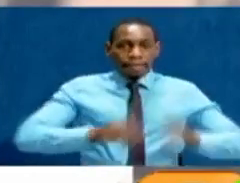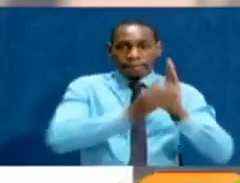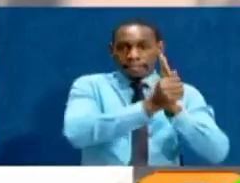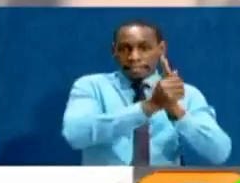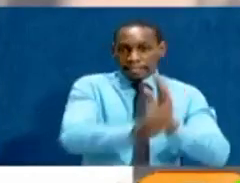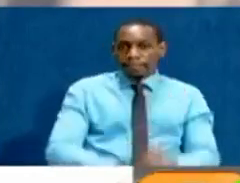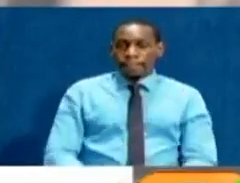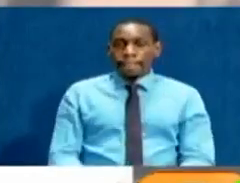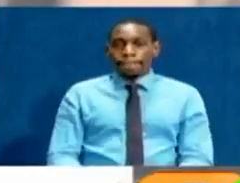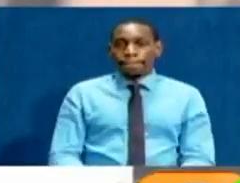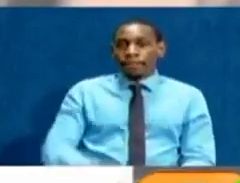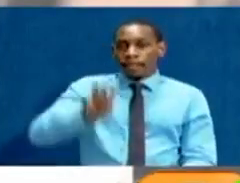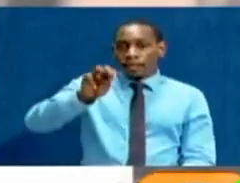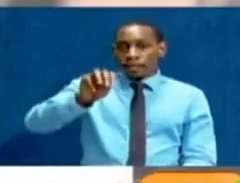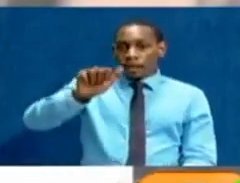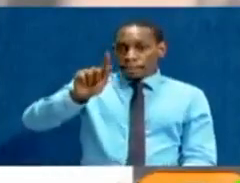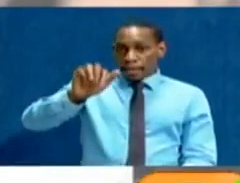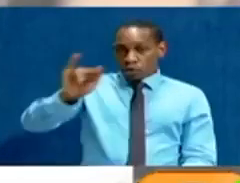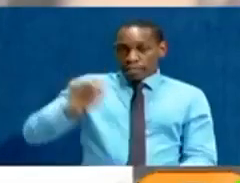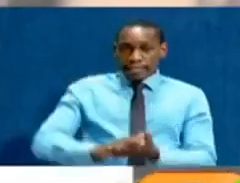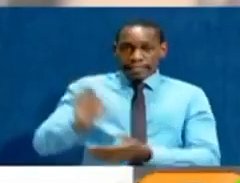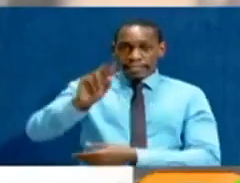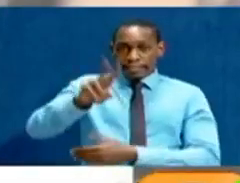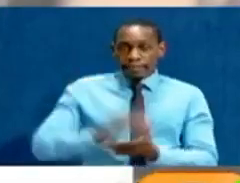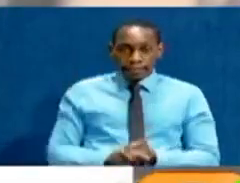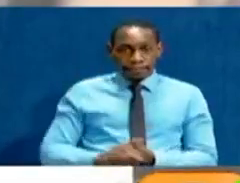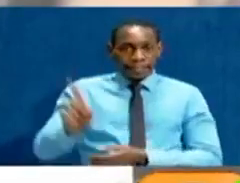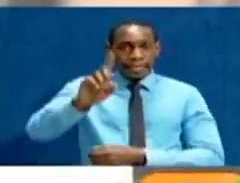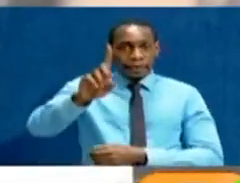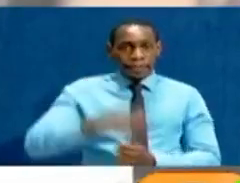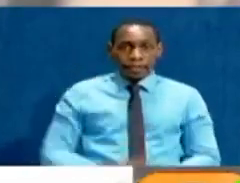Makori Ongechi, Runinga Citizen, Nairobi.